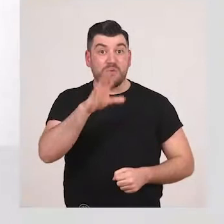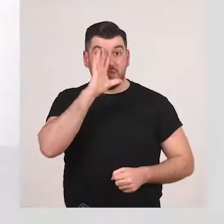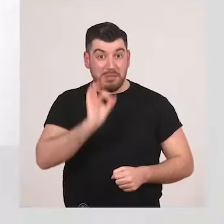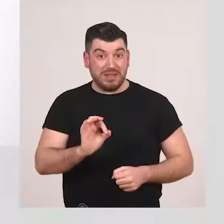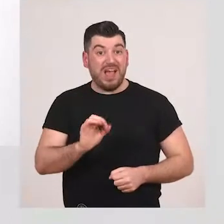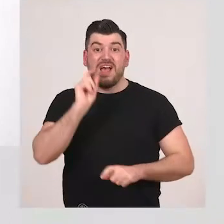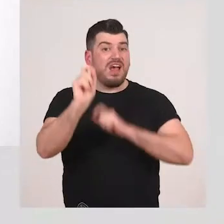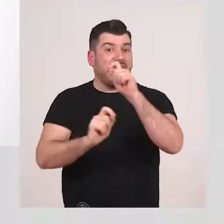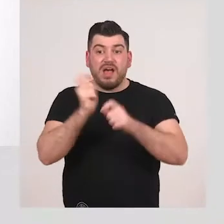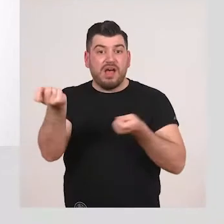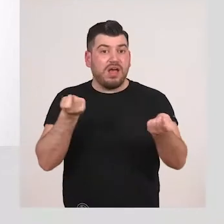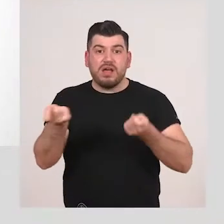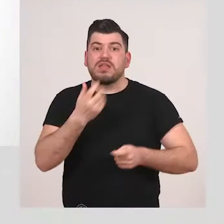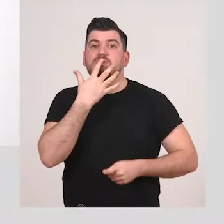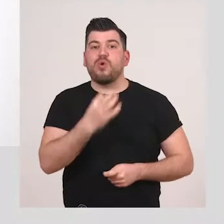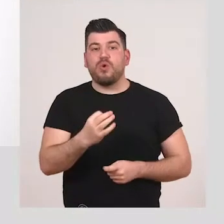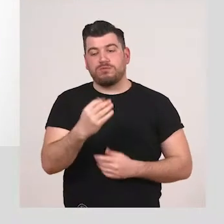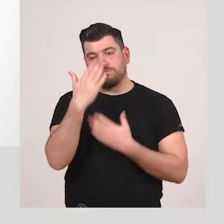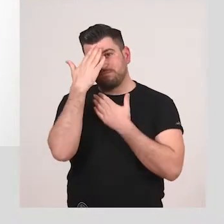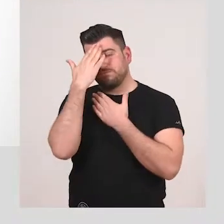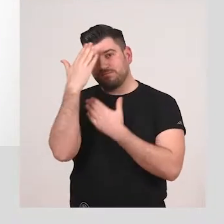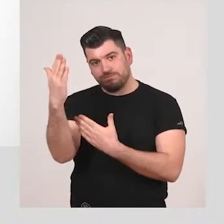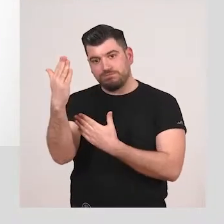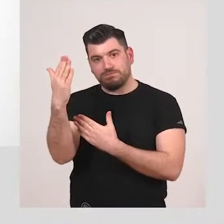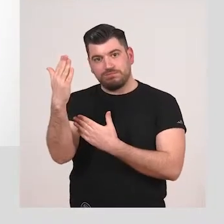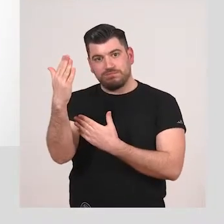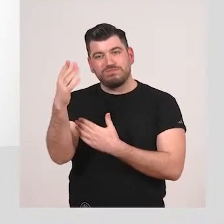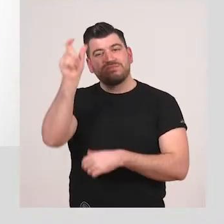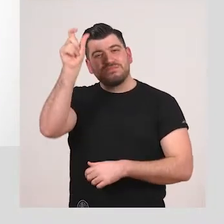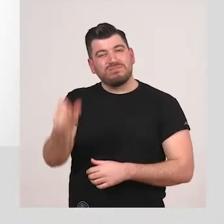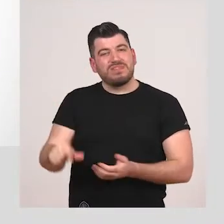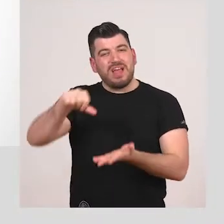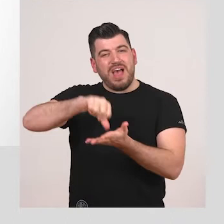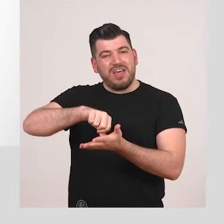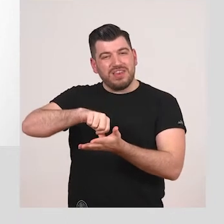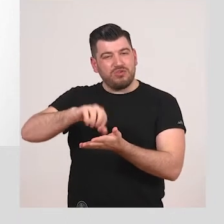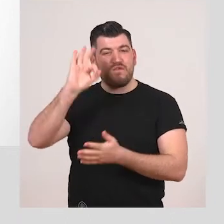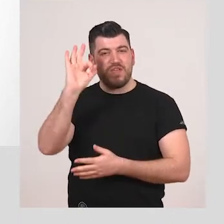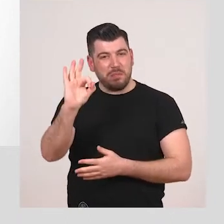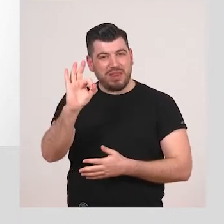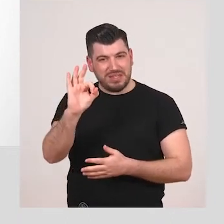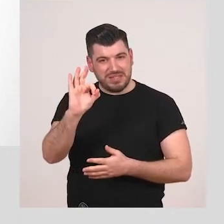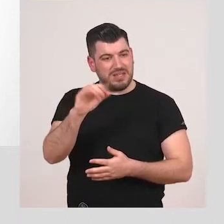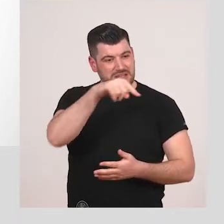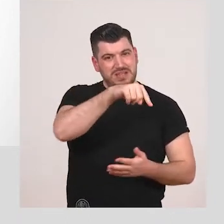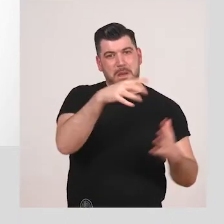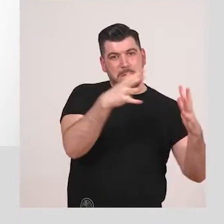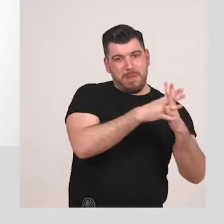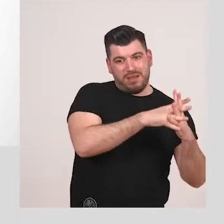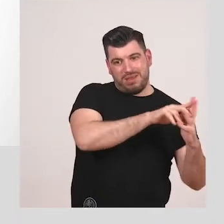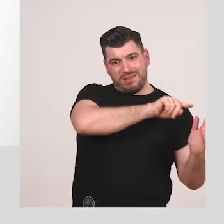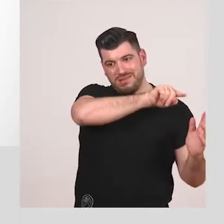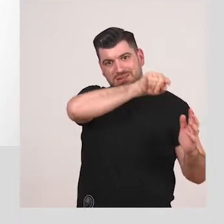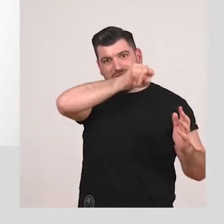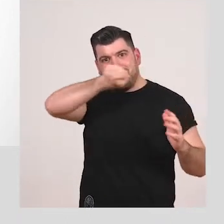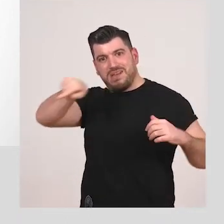έγινε έτσι για να τιμήσει την ιστορική διαδρομή που έκανε ο ημεροδρόμος Φιδιππίδης από τον